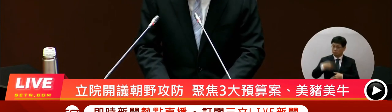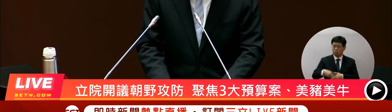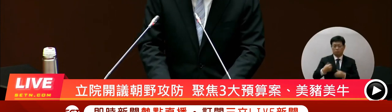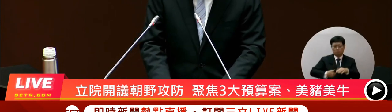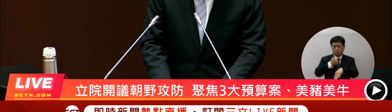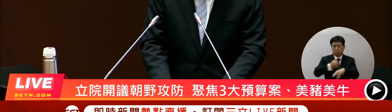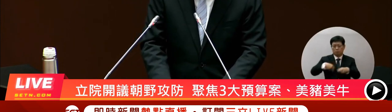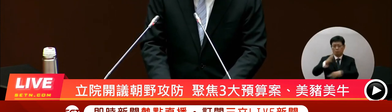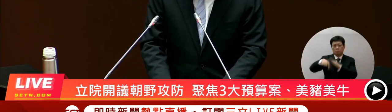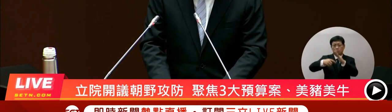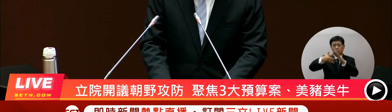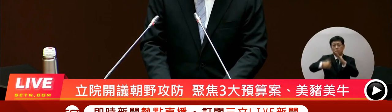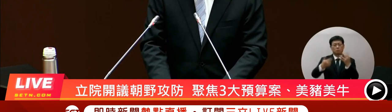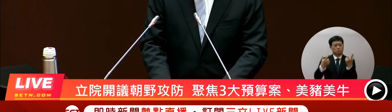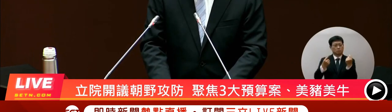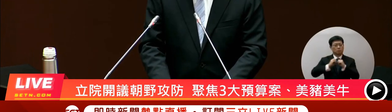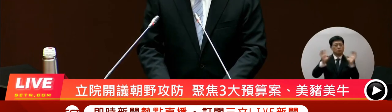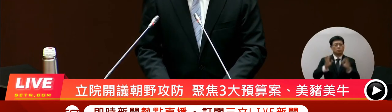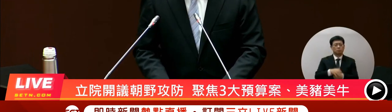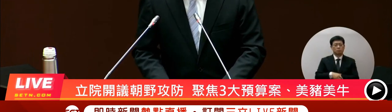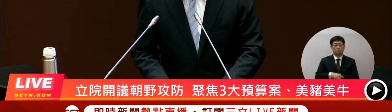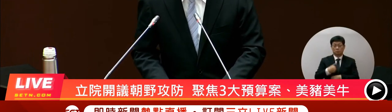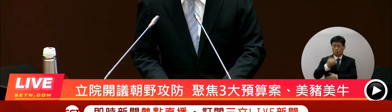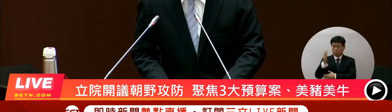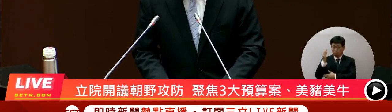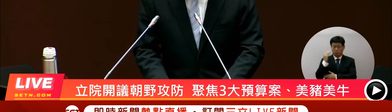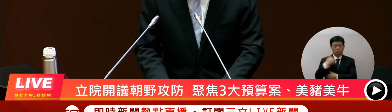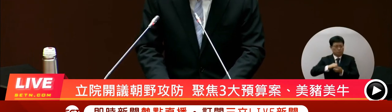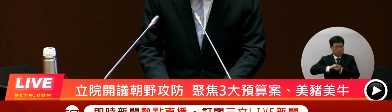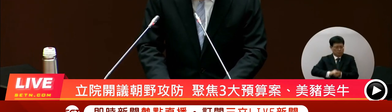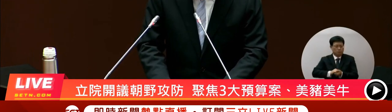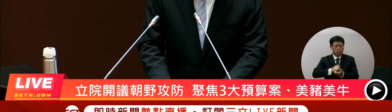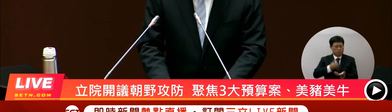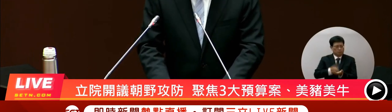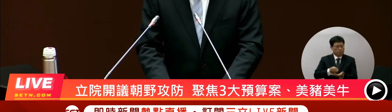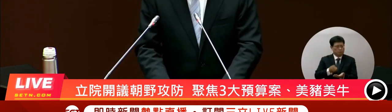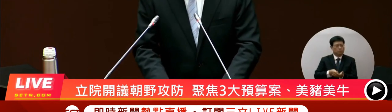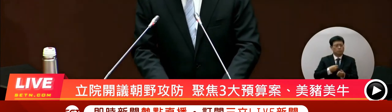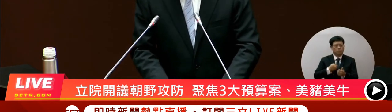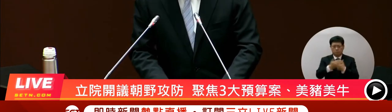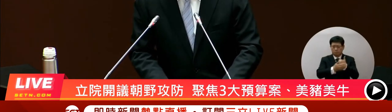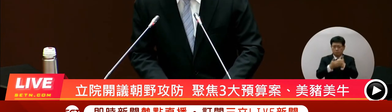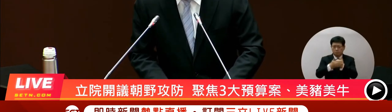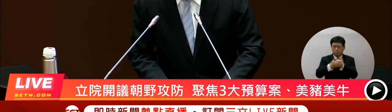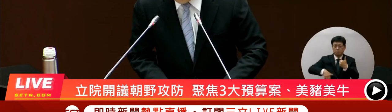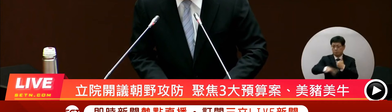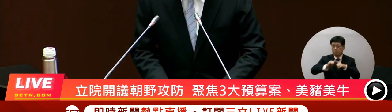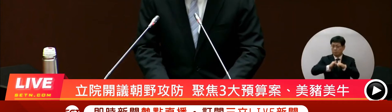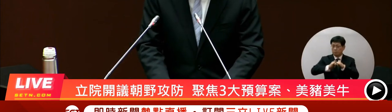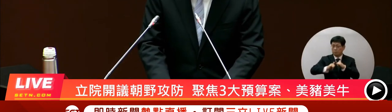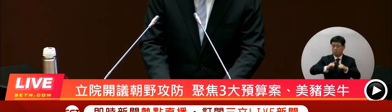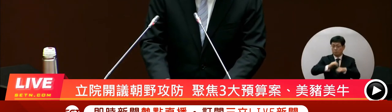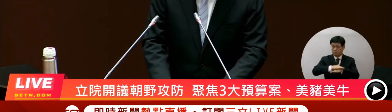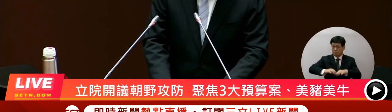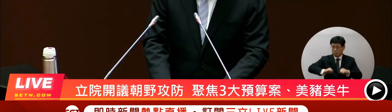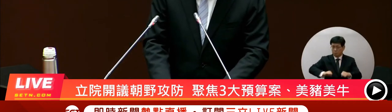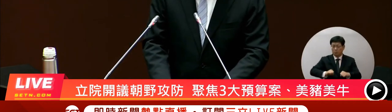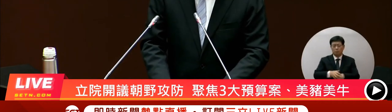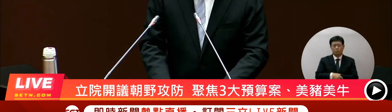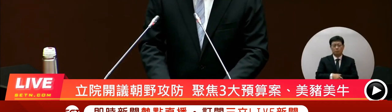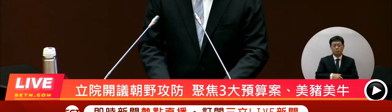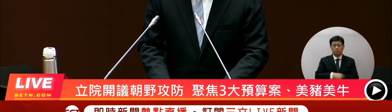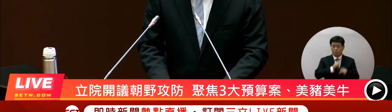行政院长，同样宣誓政府一定会在守护国民健康的前提下，依